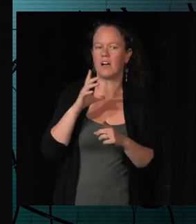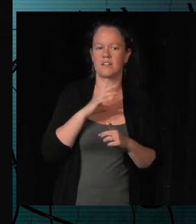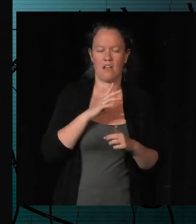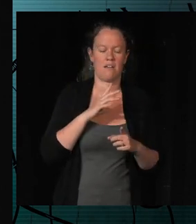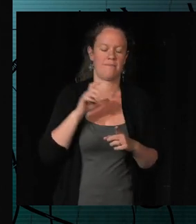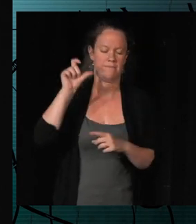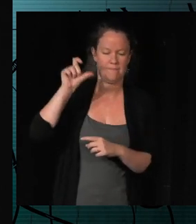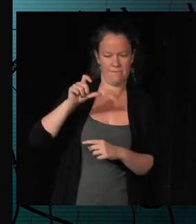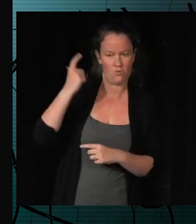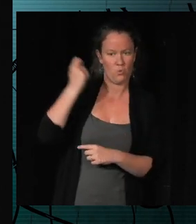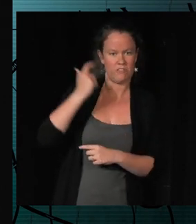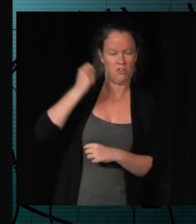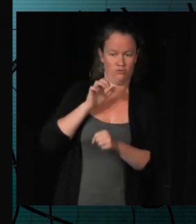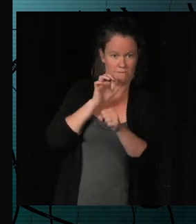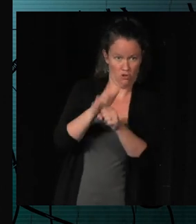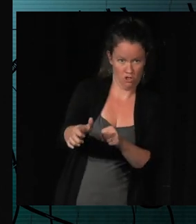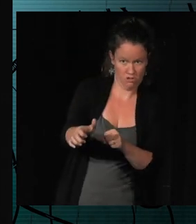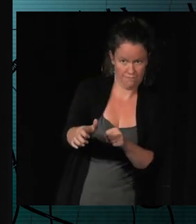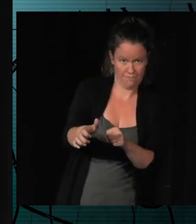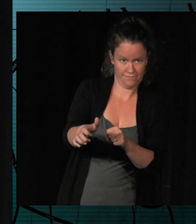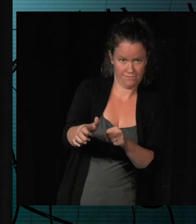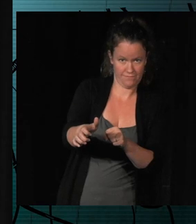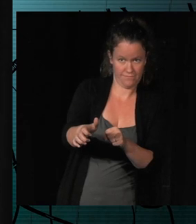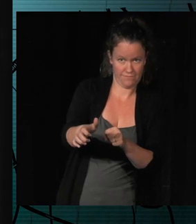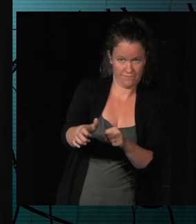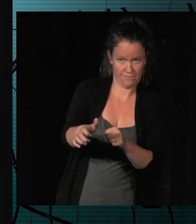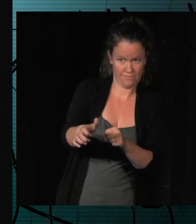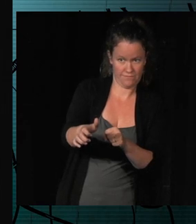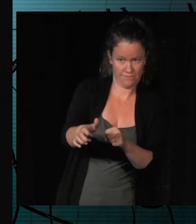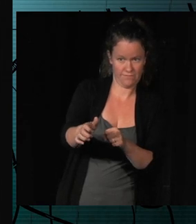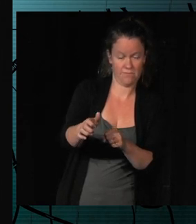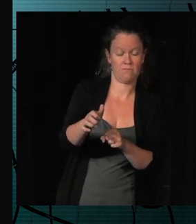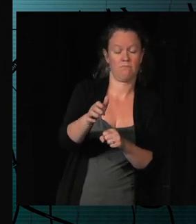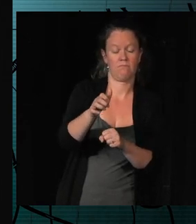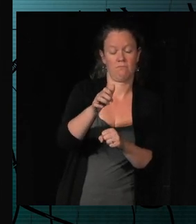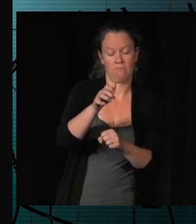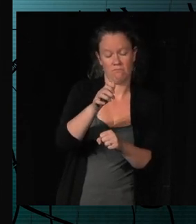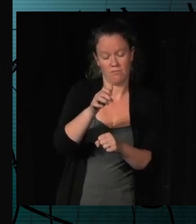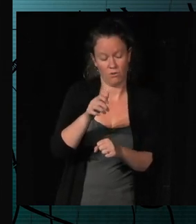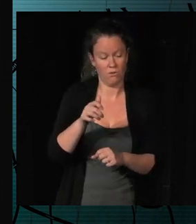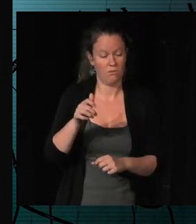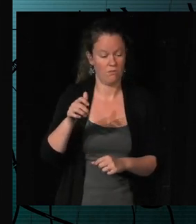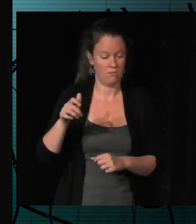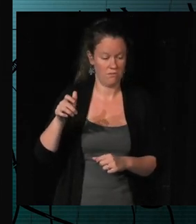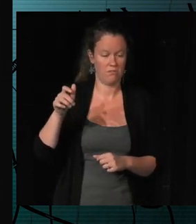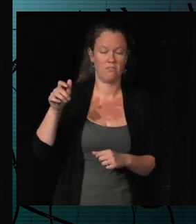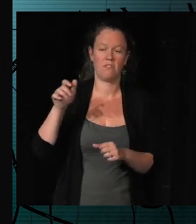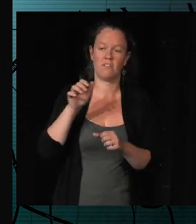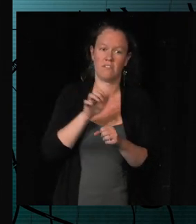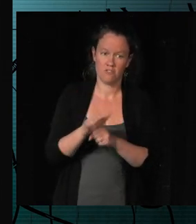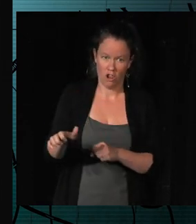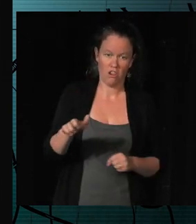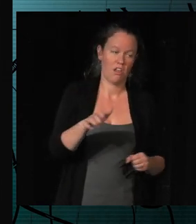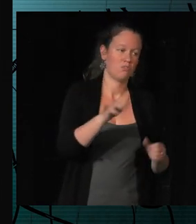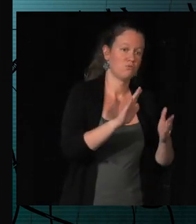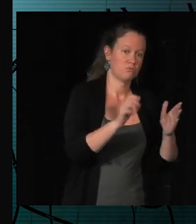concierge pour moi Aless ça a couché quand elle était brûlée en fait elle était enceinte et elle a couché de de Charon mais en fait